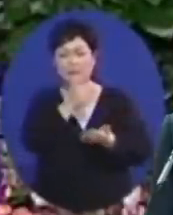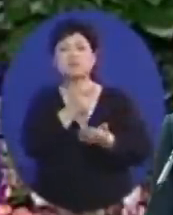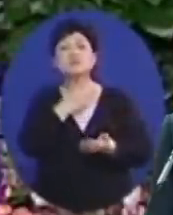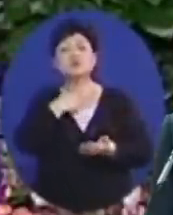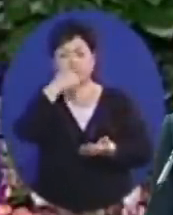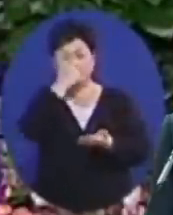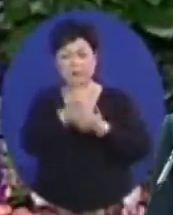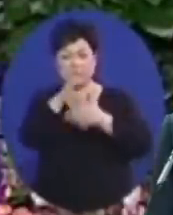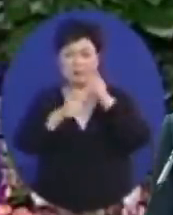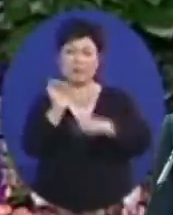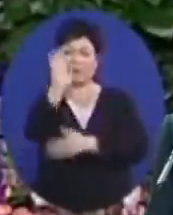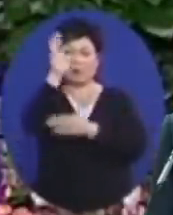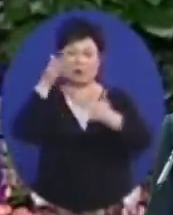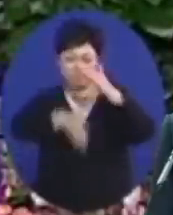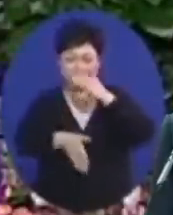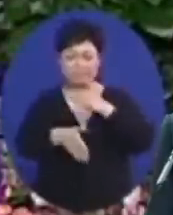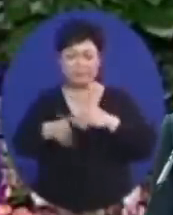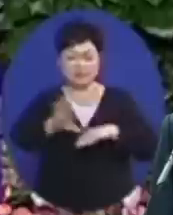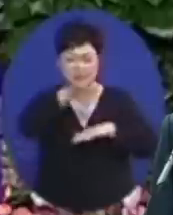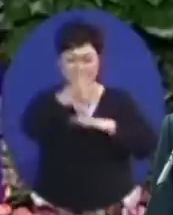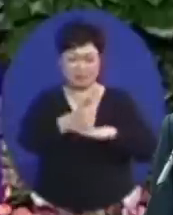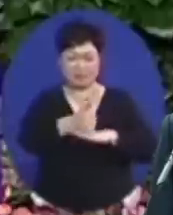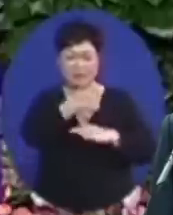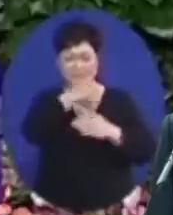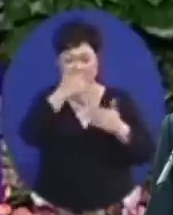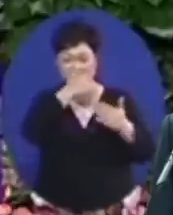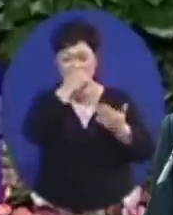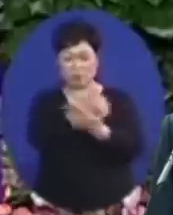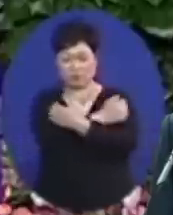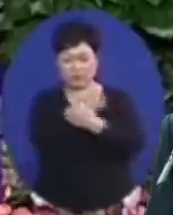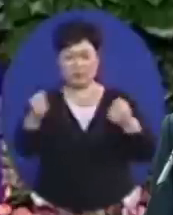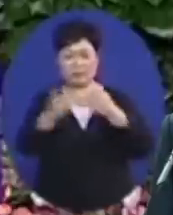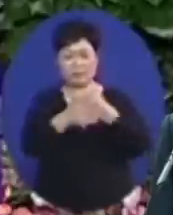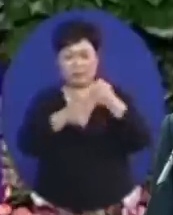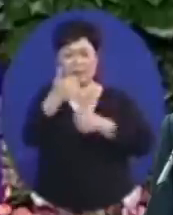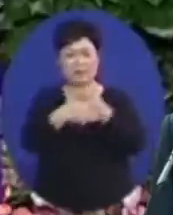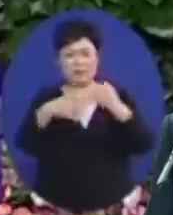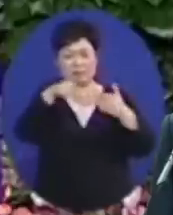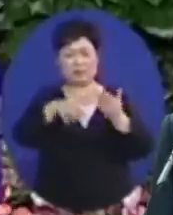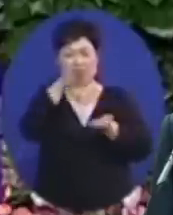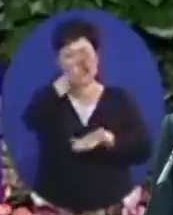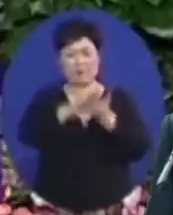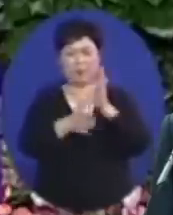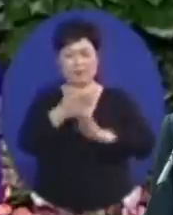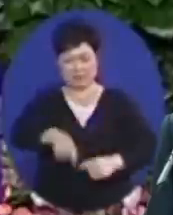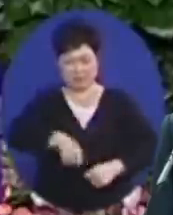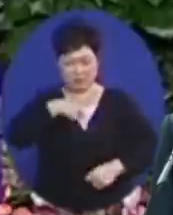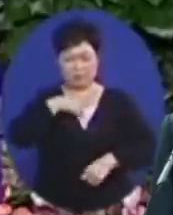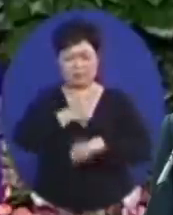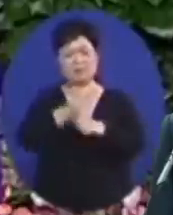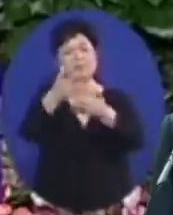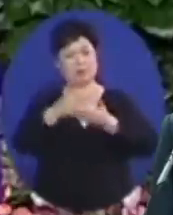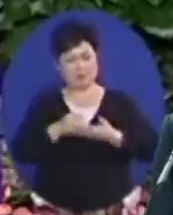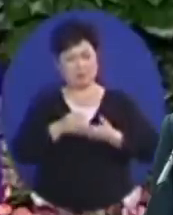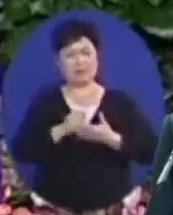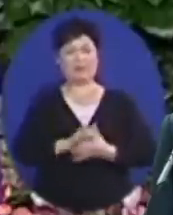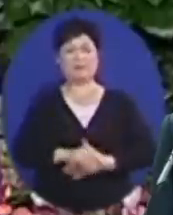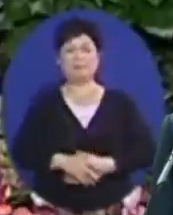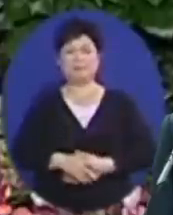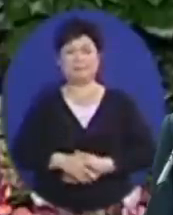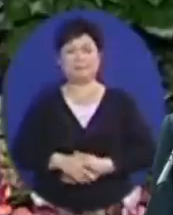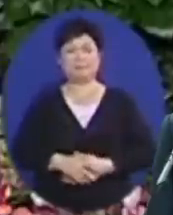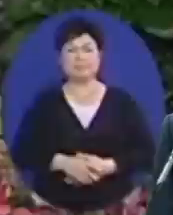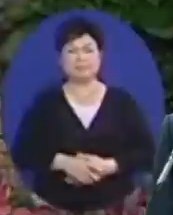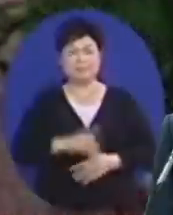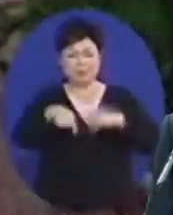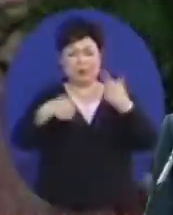이르지 못하더니 그리스도 예수 안에 있는 속량으로 말미암아 하나님의 은혜로 값없이 의롭다 하심을 얻은다 지었느니라.